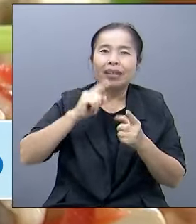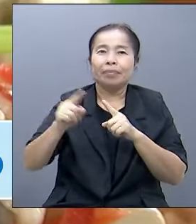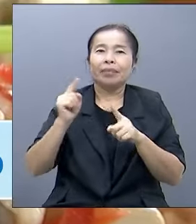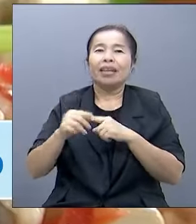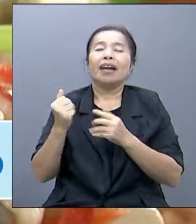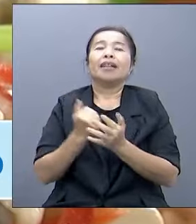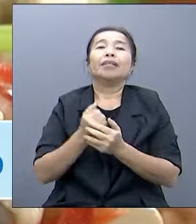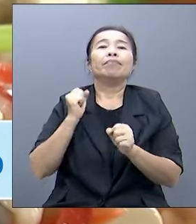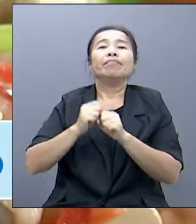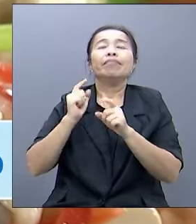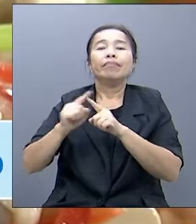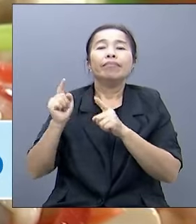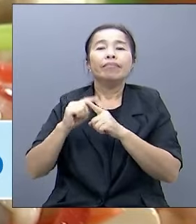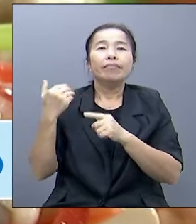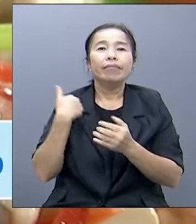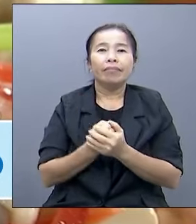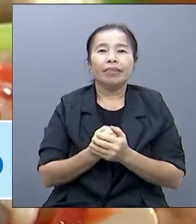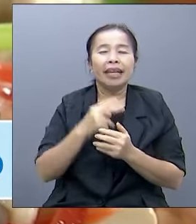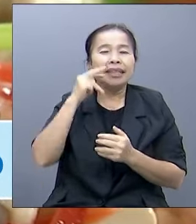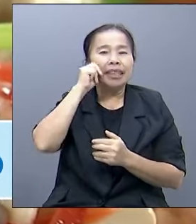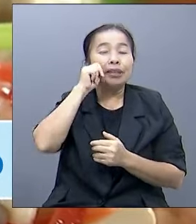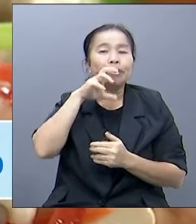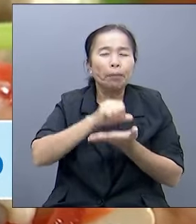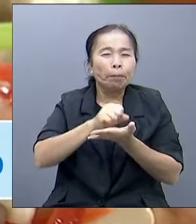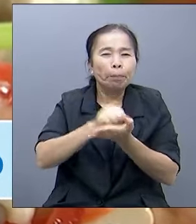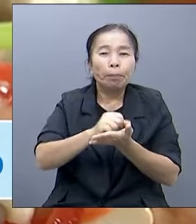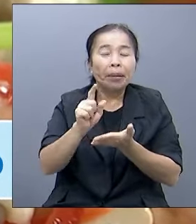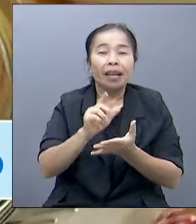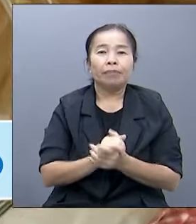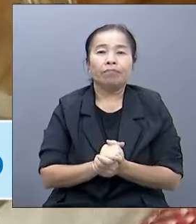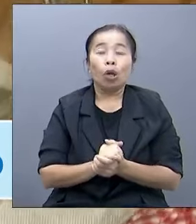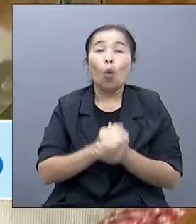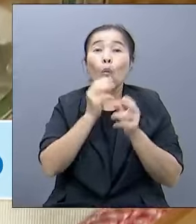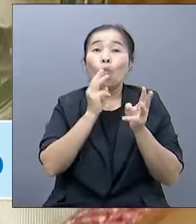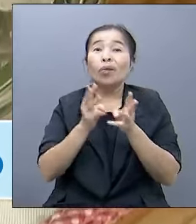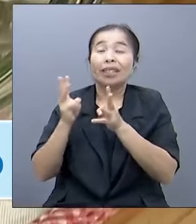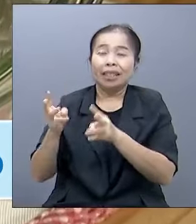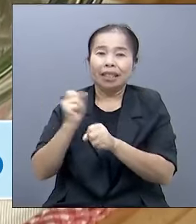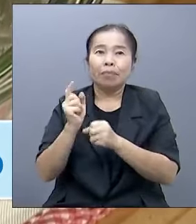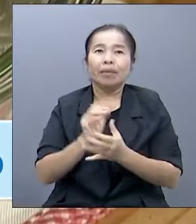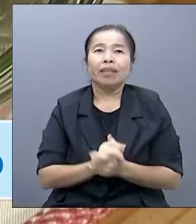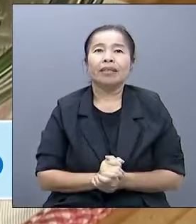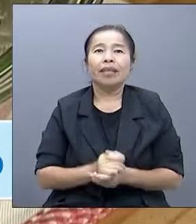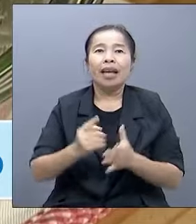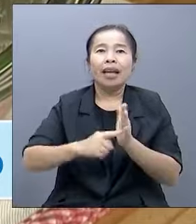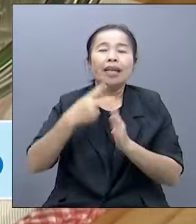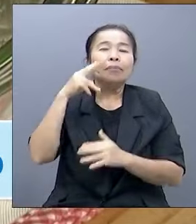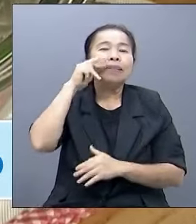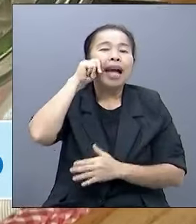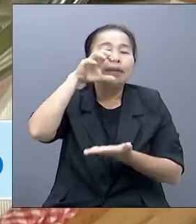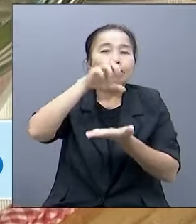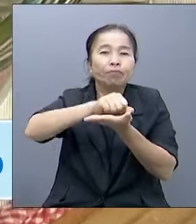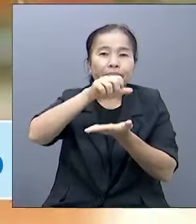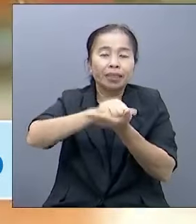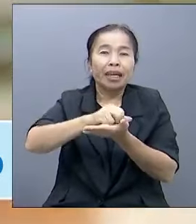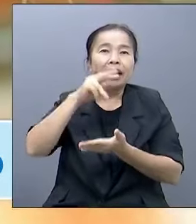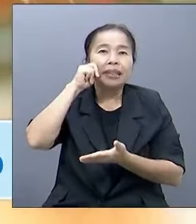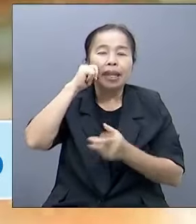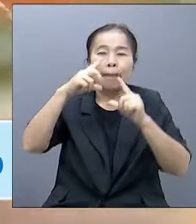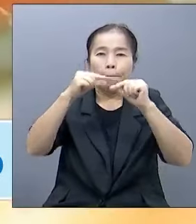ความรักไม่ดีไปทำน้ำยำกินกันดีกว่าคุณผู้ชมครับขั้นตอนในการทำนะครับเริ่มจากการทำน้ำยำกันก่อนด้วยการใส่น้ำมะข